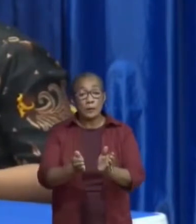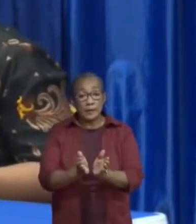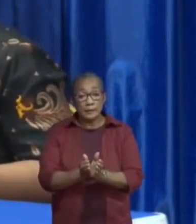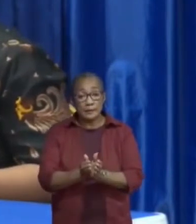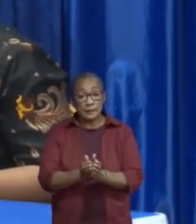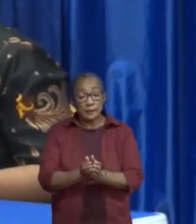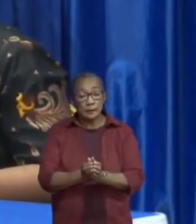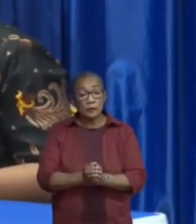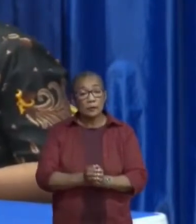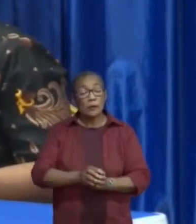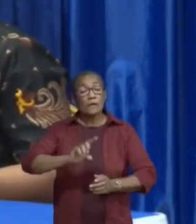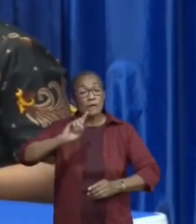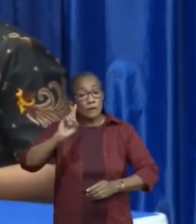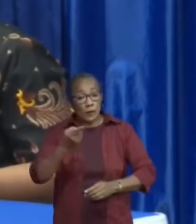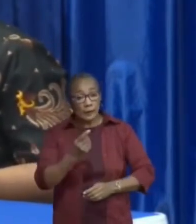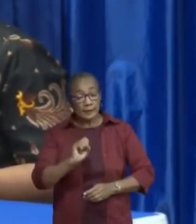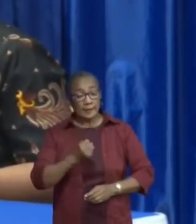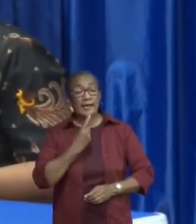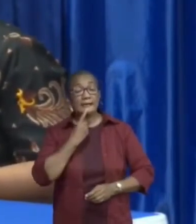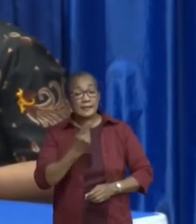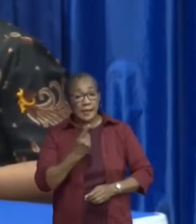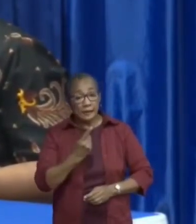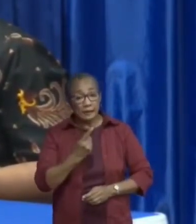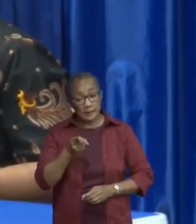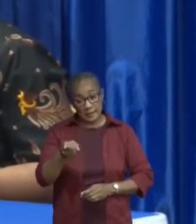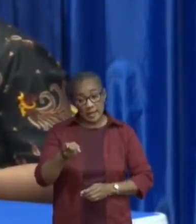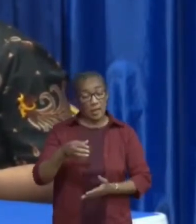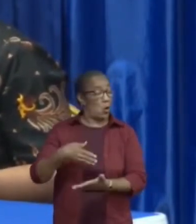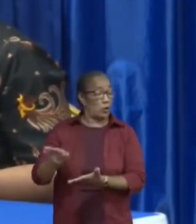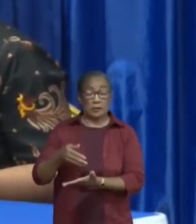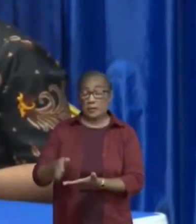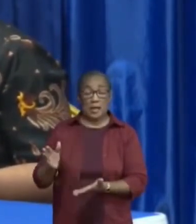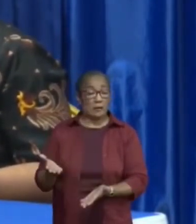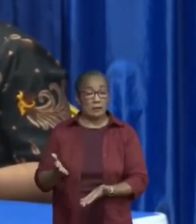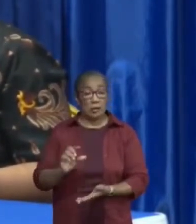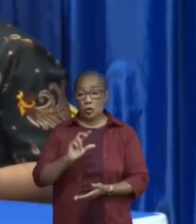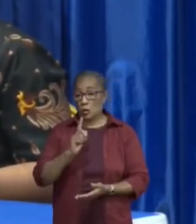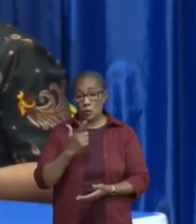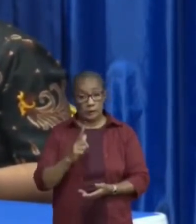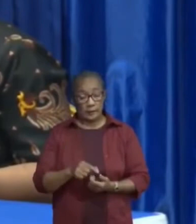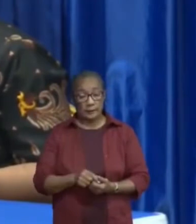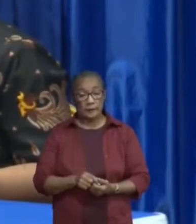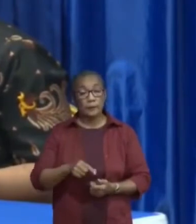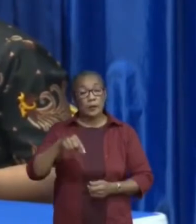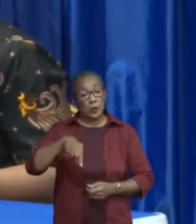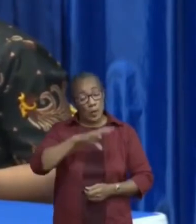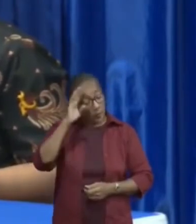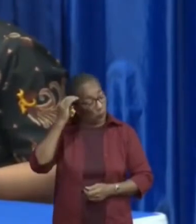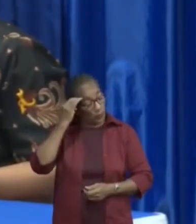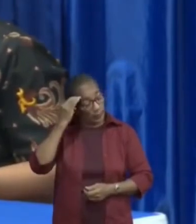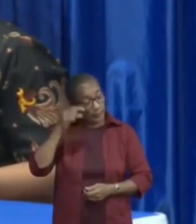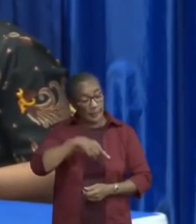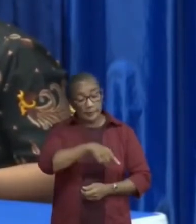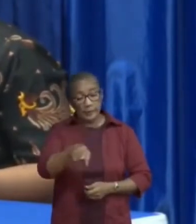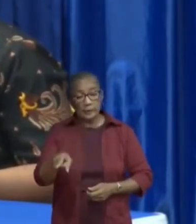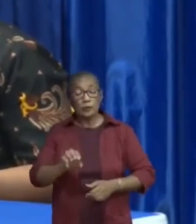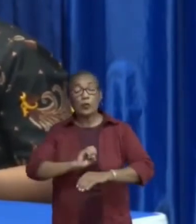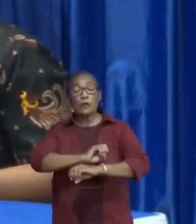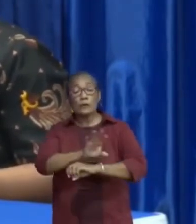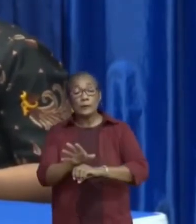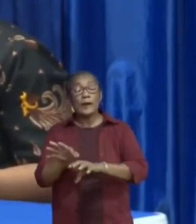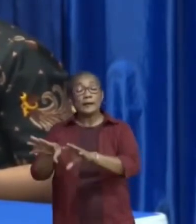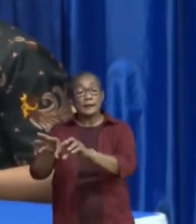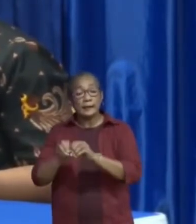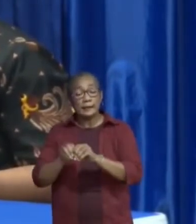over mag gaan tot het geven van ontslag. En we weten nu allemaal dat tijdens deze COVID-periode en